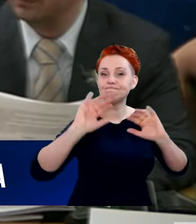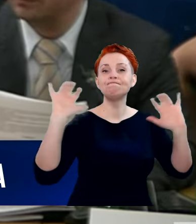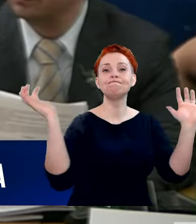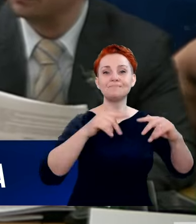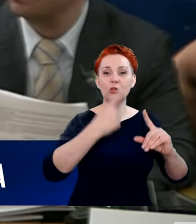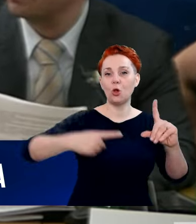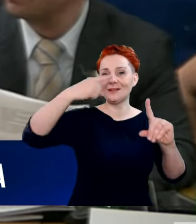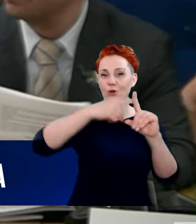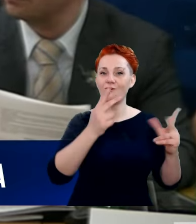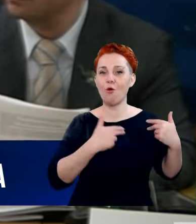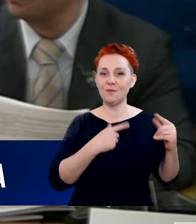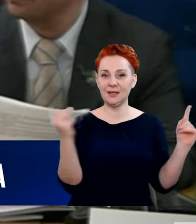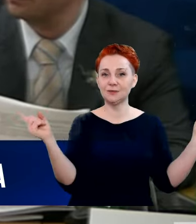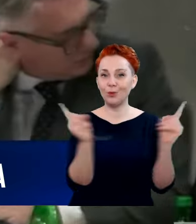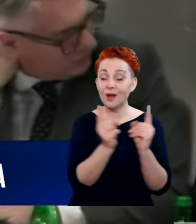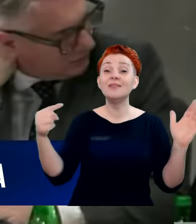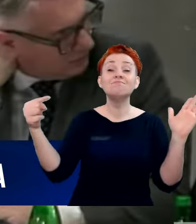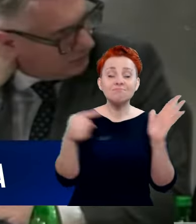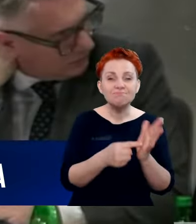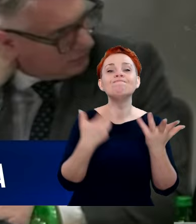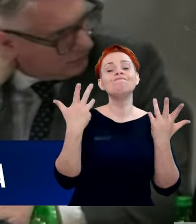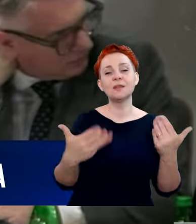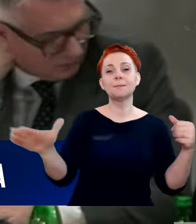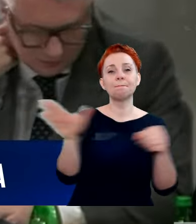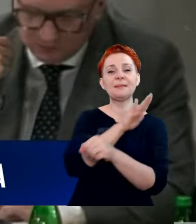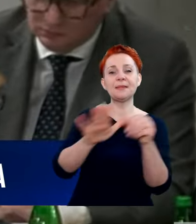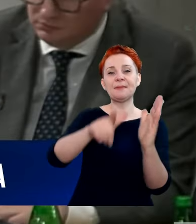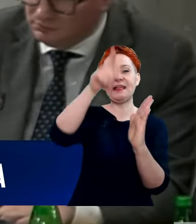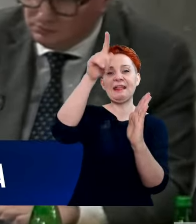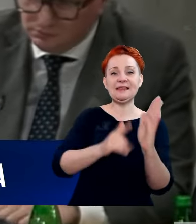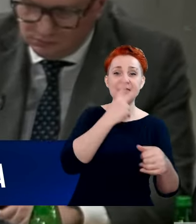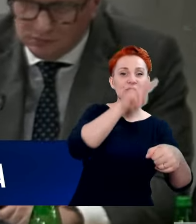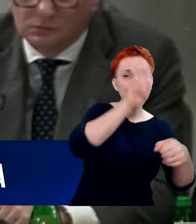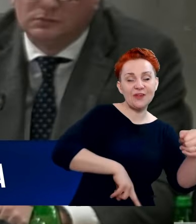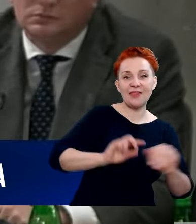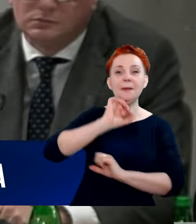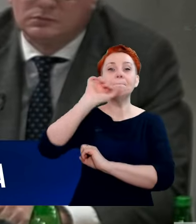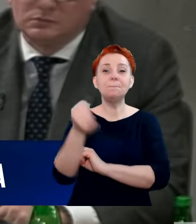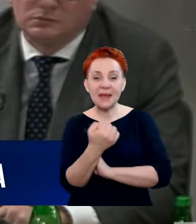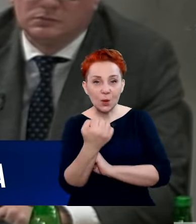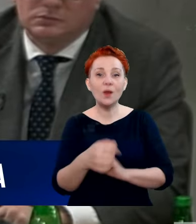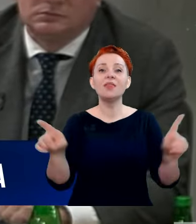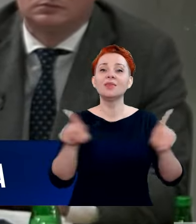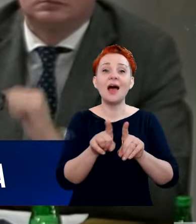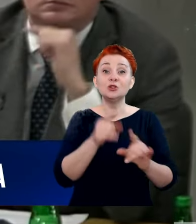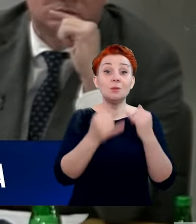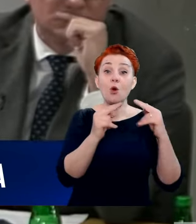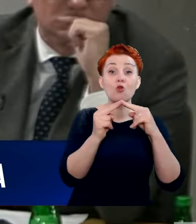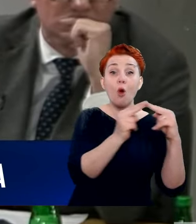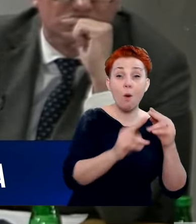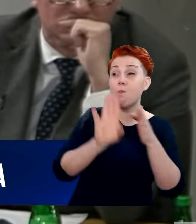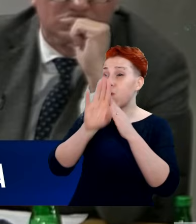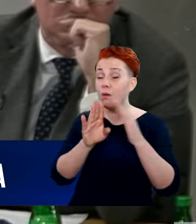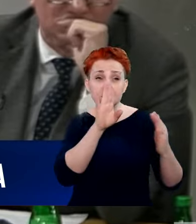dodatkowe posiedzenie właśnie po to, żeby uzupełnić listę świadków biegłych i ewentualnie po konsultacji, sprawdzeniu